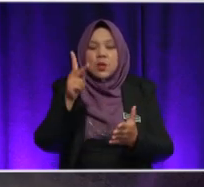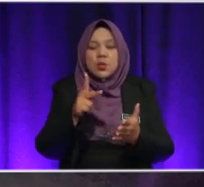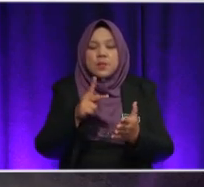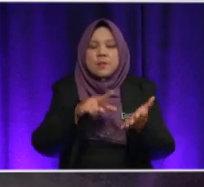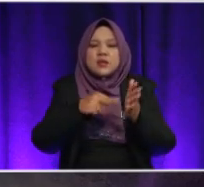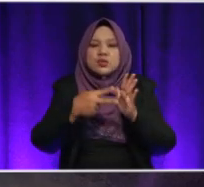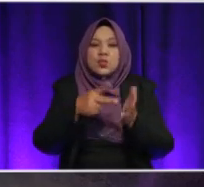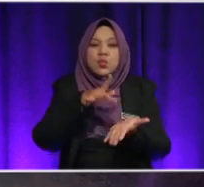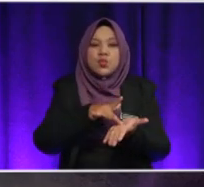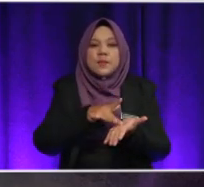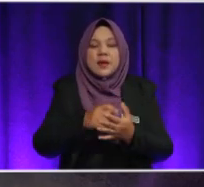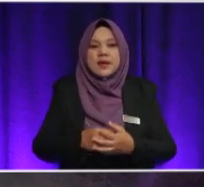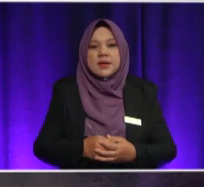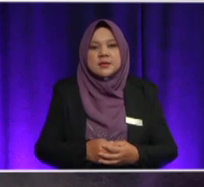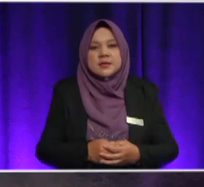Ubay